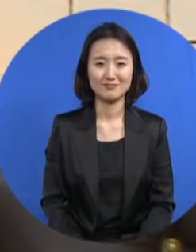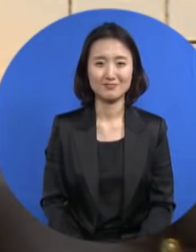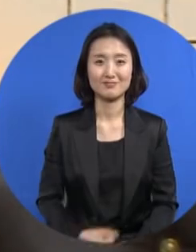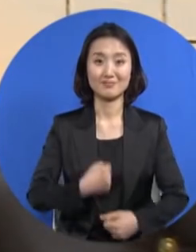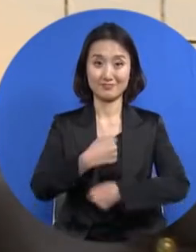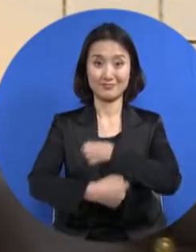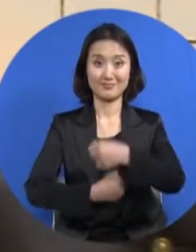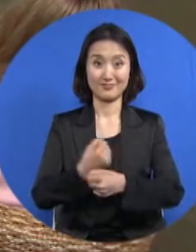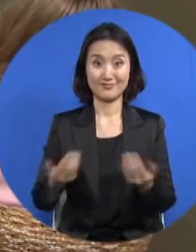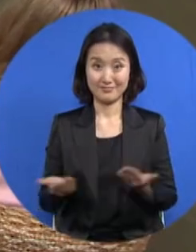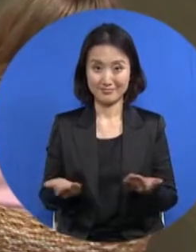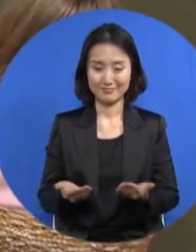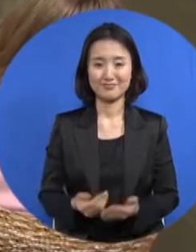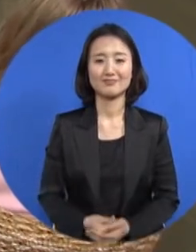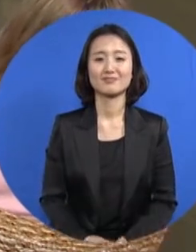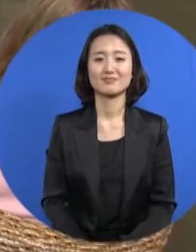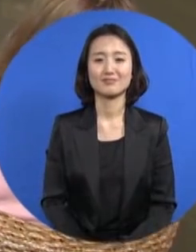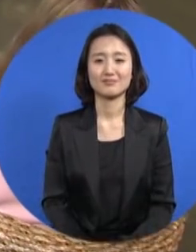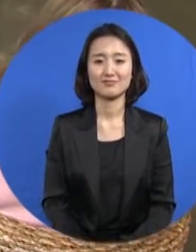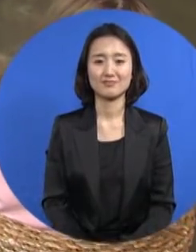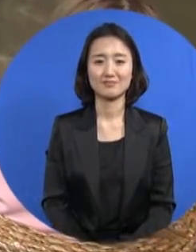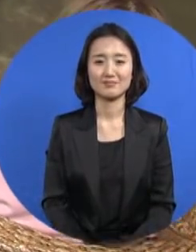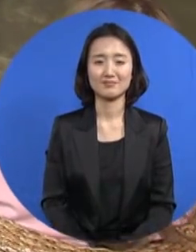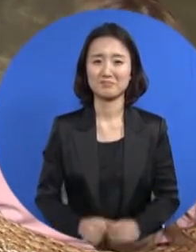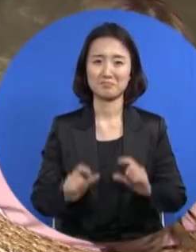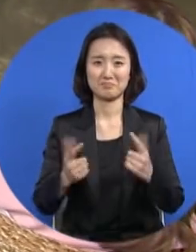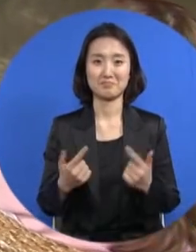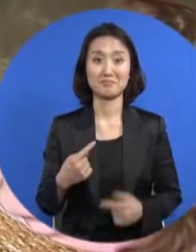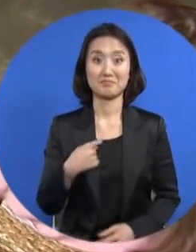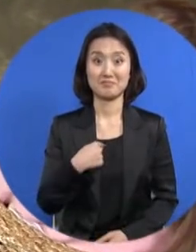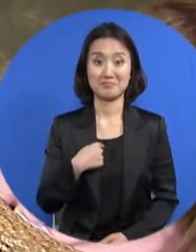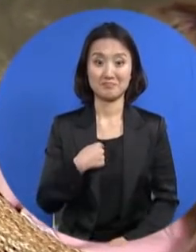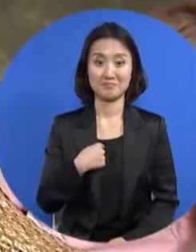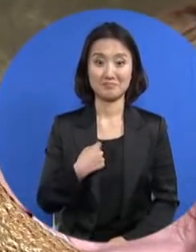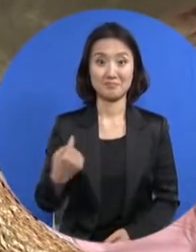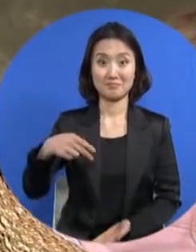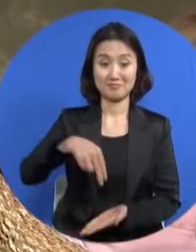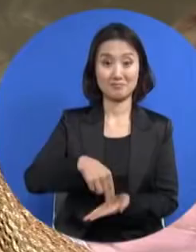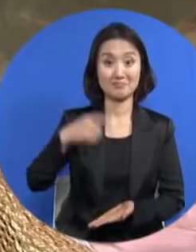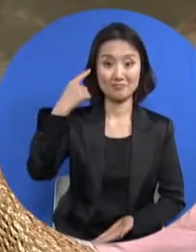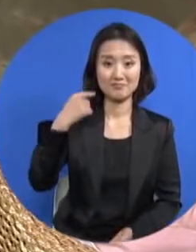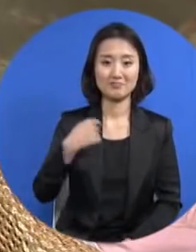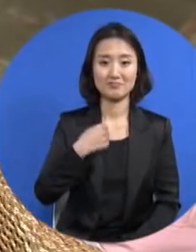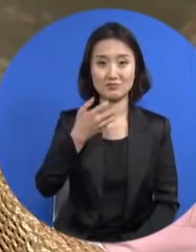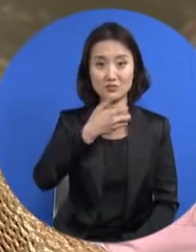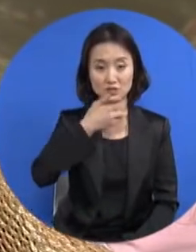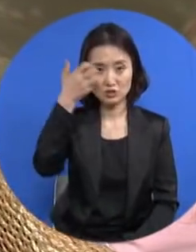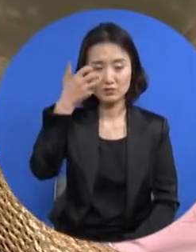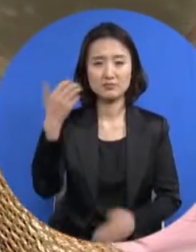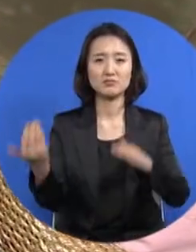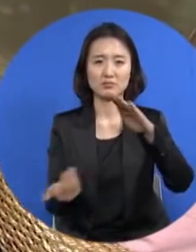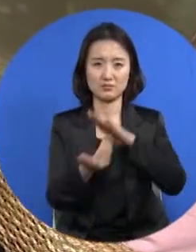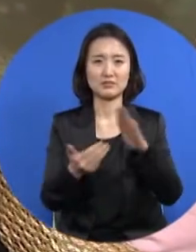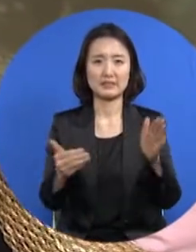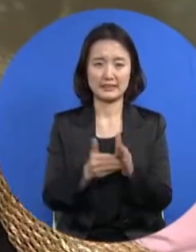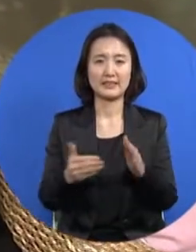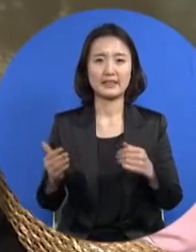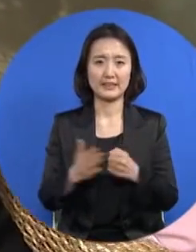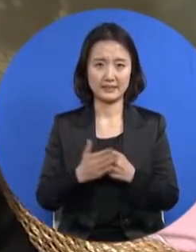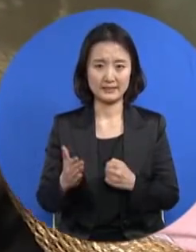프리랜서요? 네. 아닙니다. 저는 여기 나와 있는 이유가 꿈을 이루었기 때문입니다.